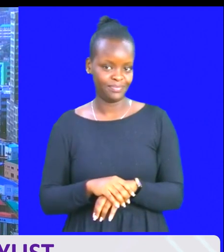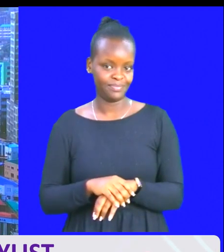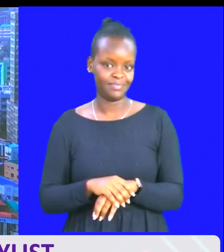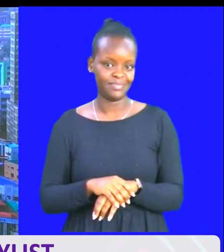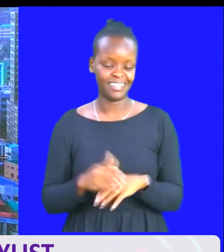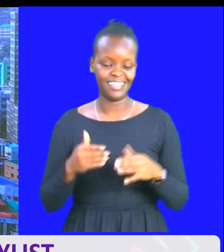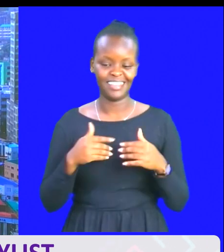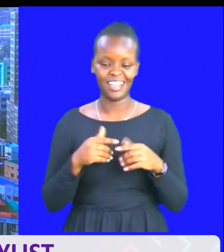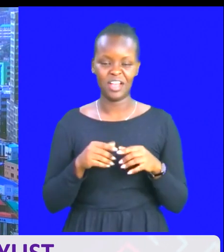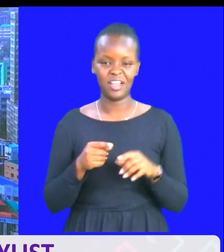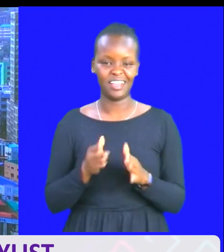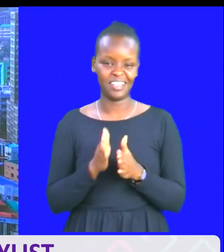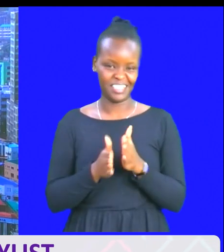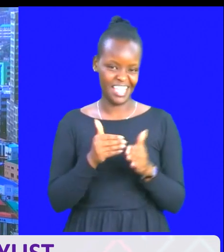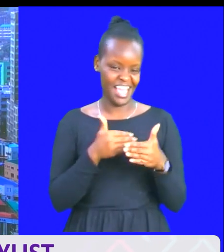experience.